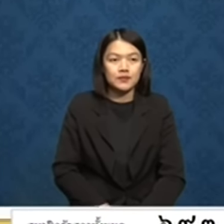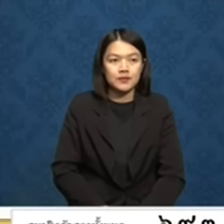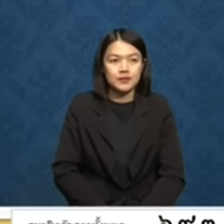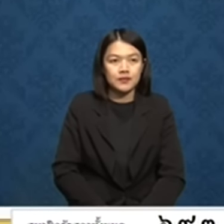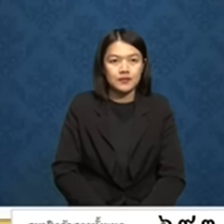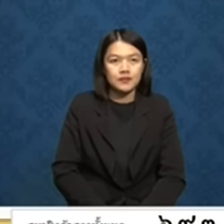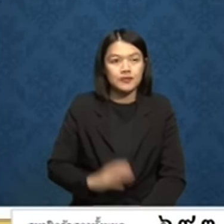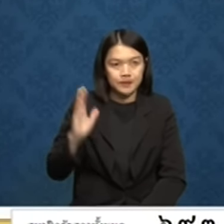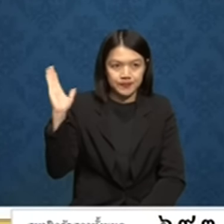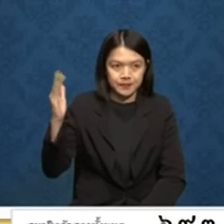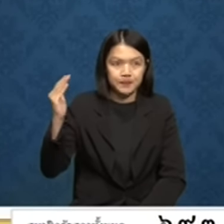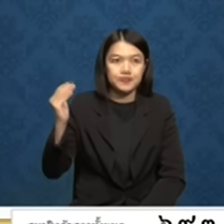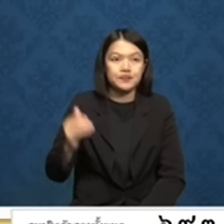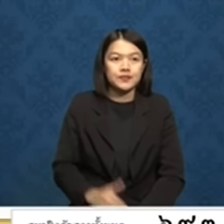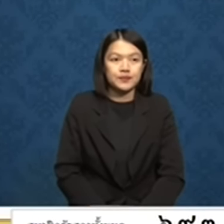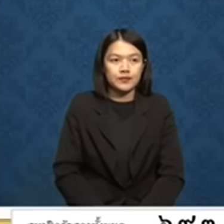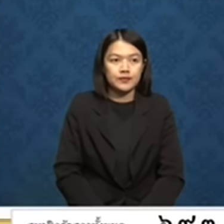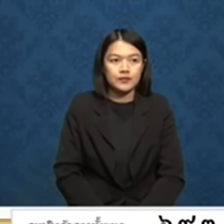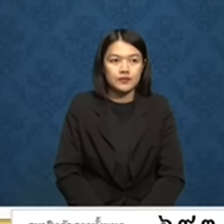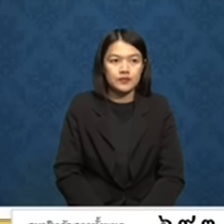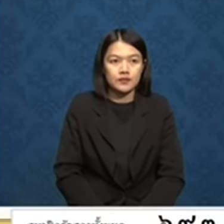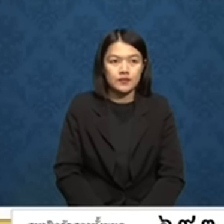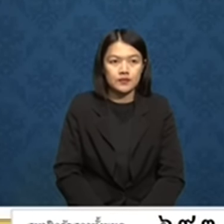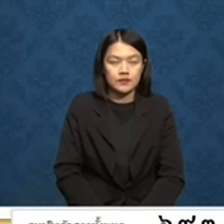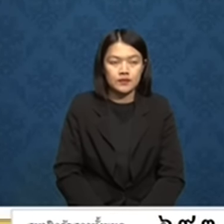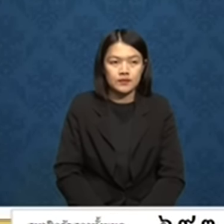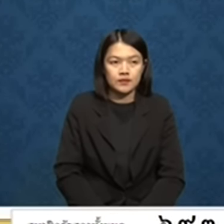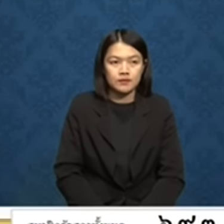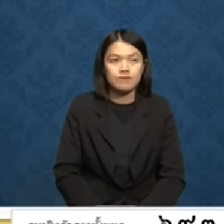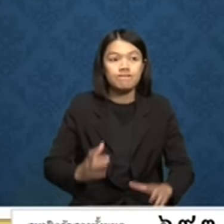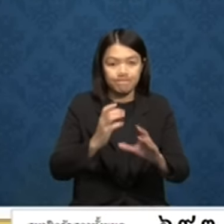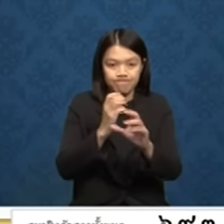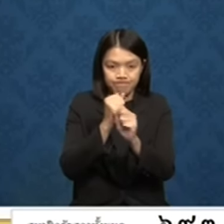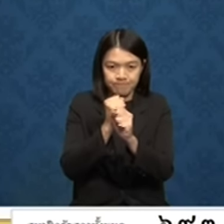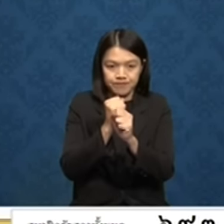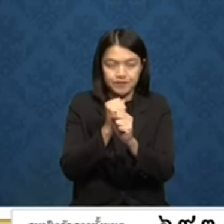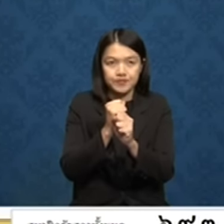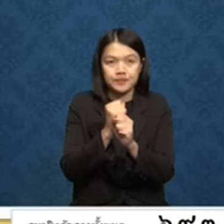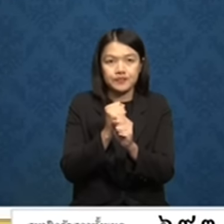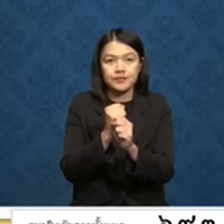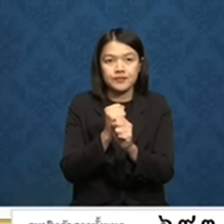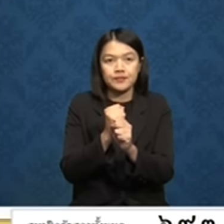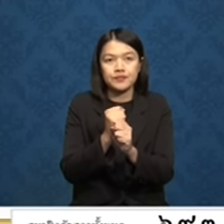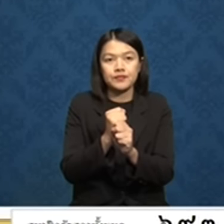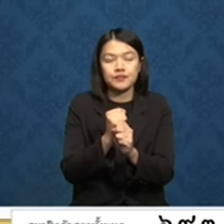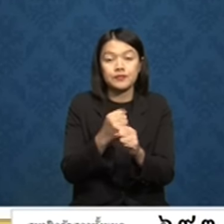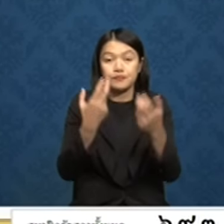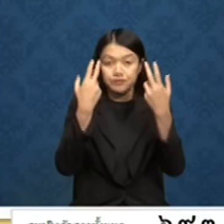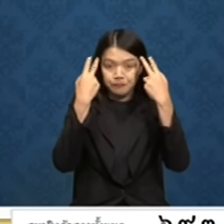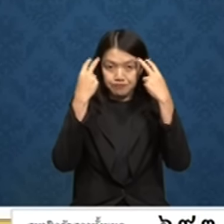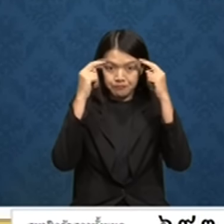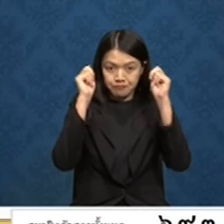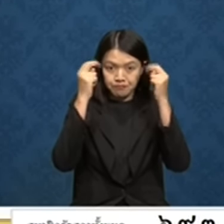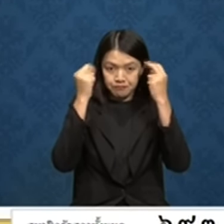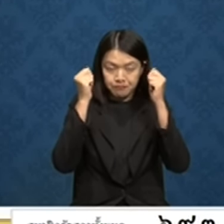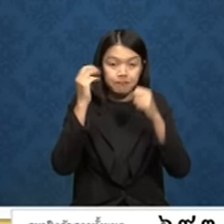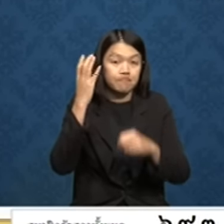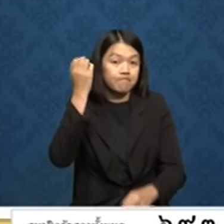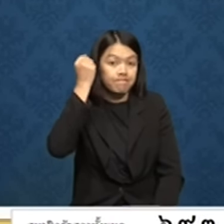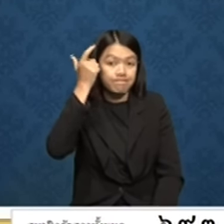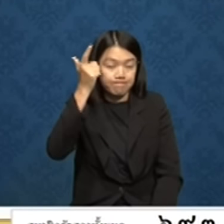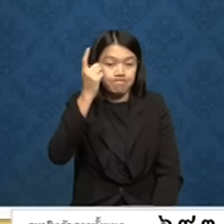ขอสไลด์ถัดไปเลยครับโดยสรุปนะครับผมว่าเรื่องหนึ่งที่นัดนายกรัฐมนตรีแพทองธารต้